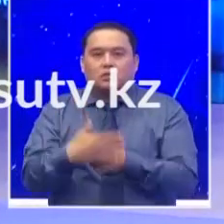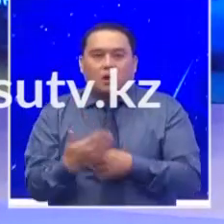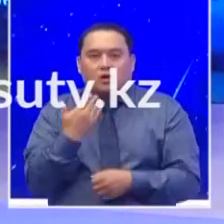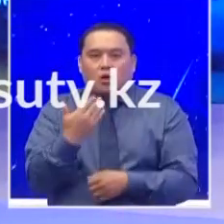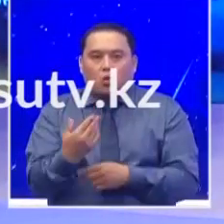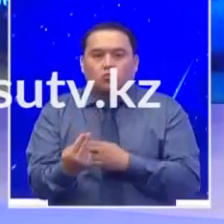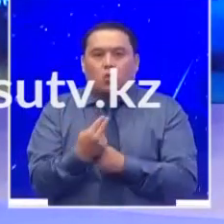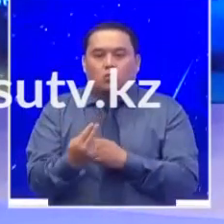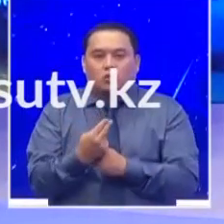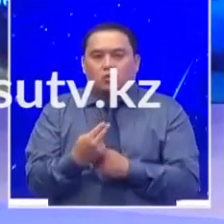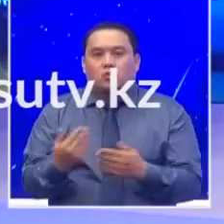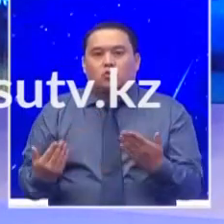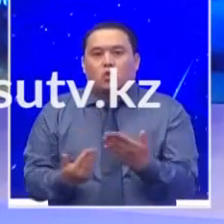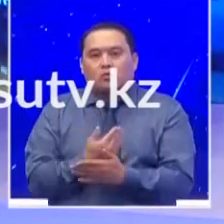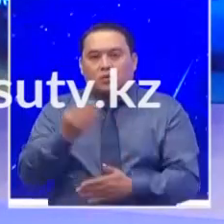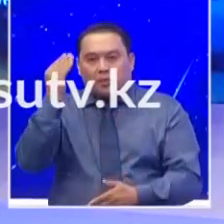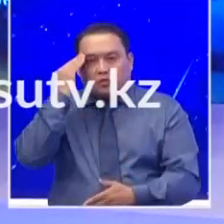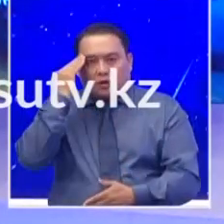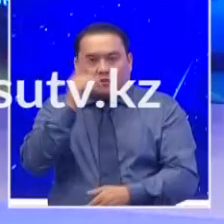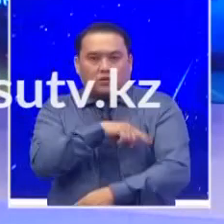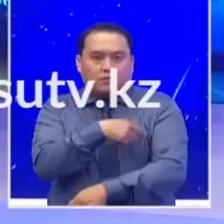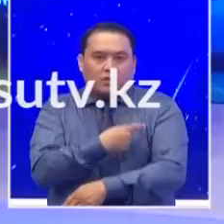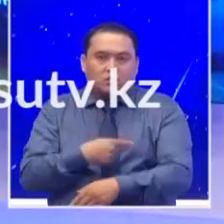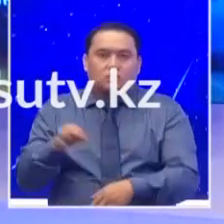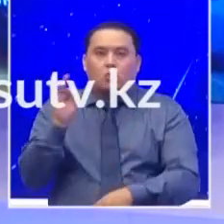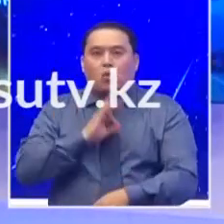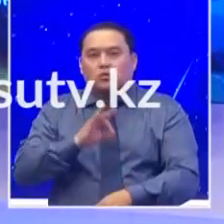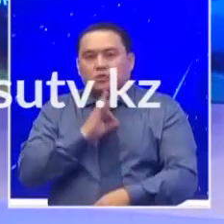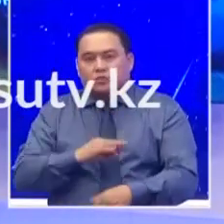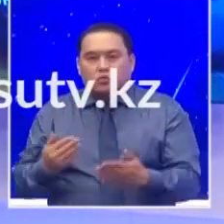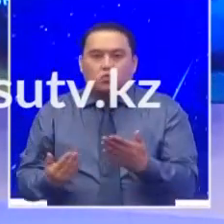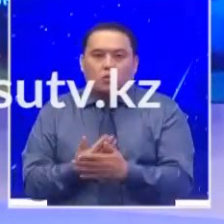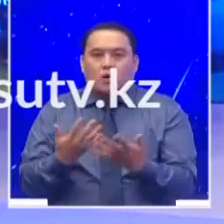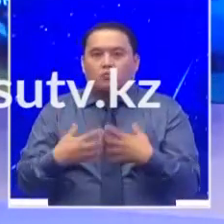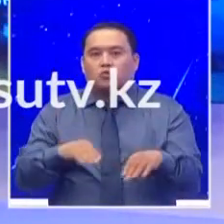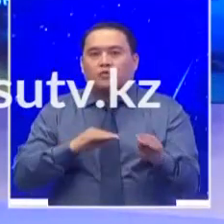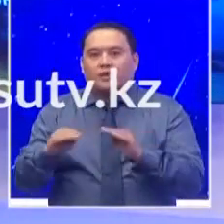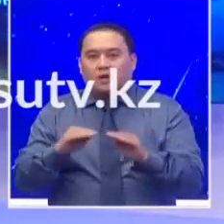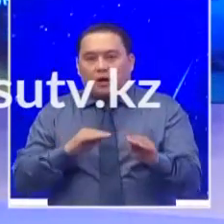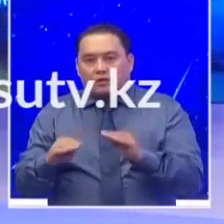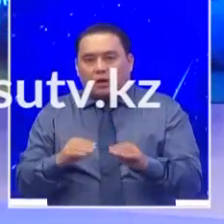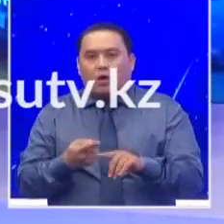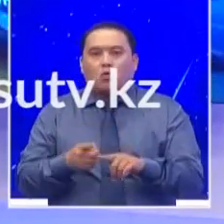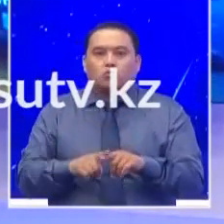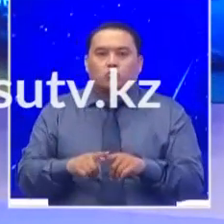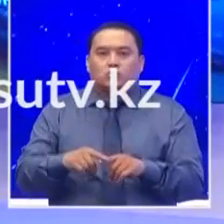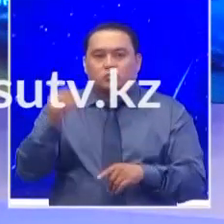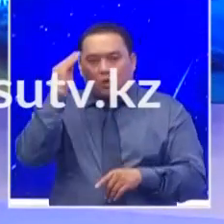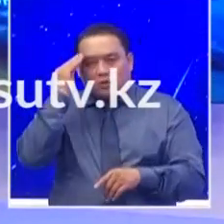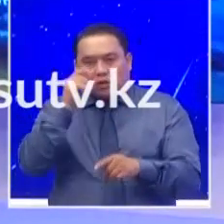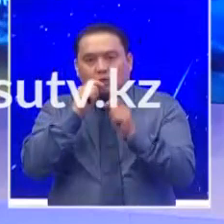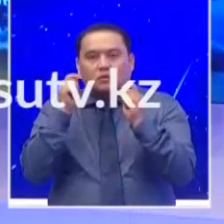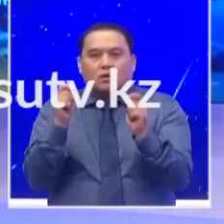больницы, где учил их тонкостям и новейшим методикам врачевания с использованием современного оборудования. Одновременно с этим он